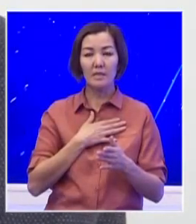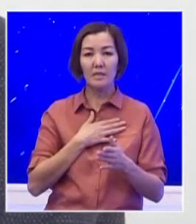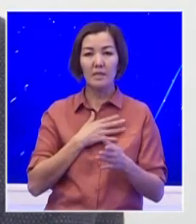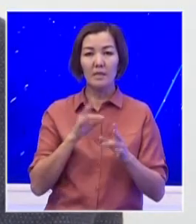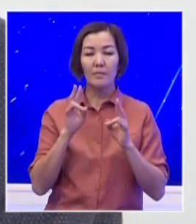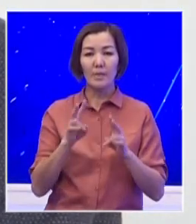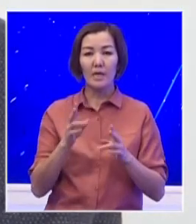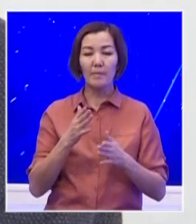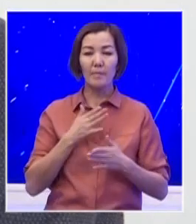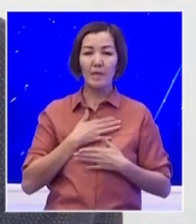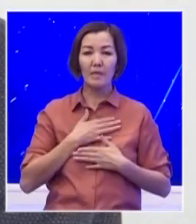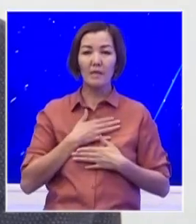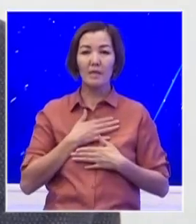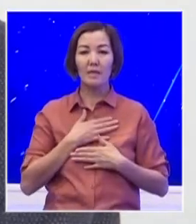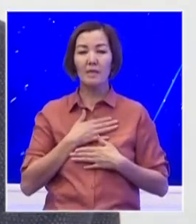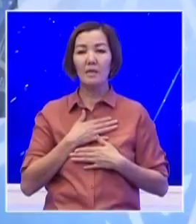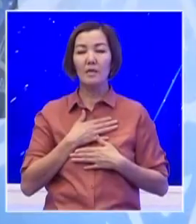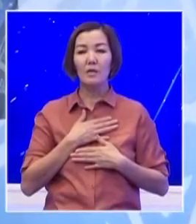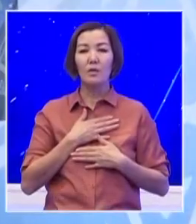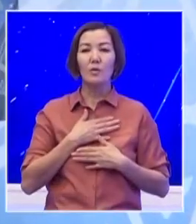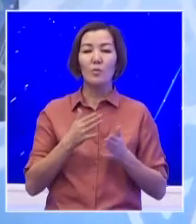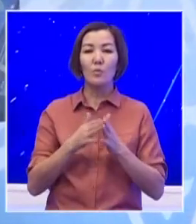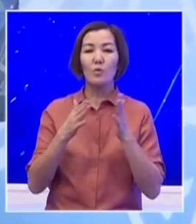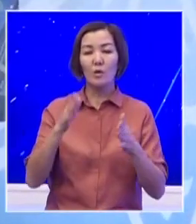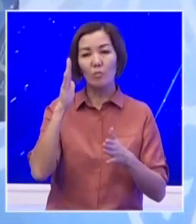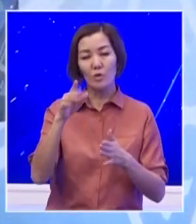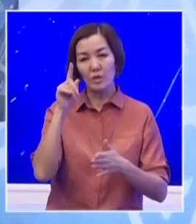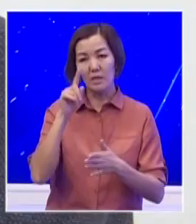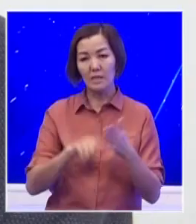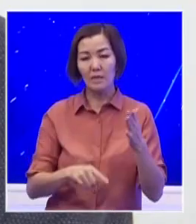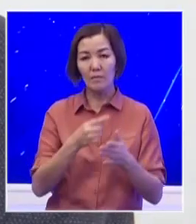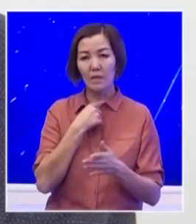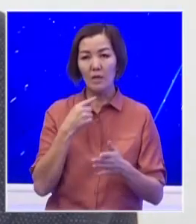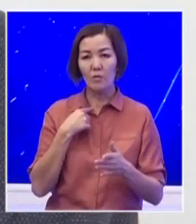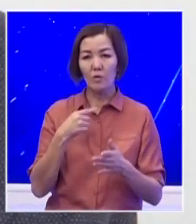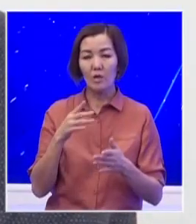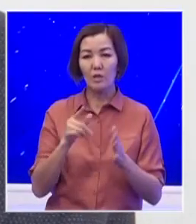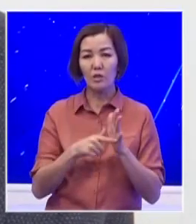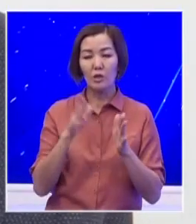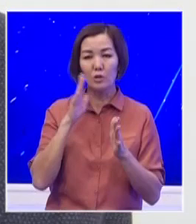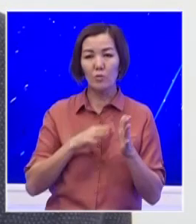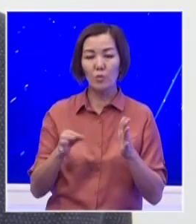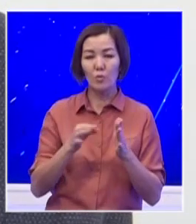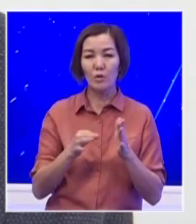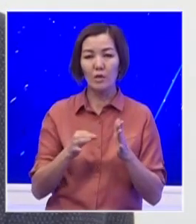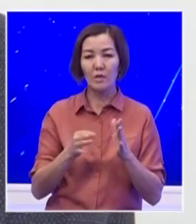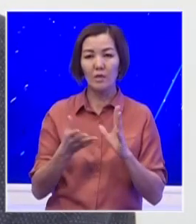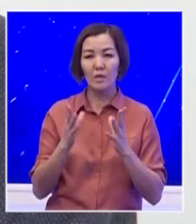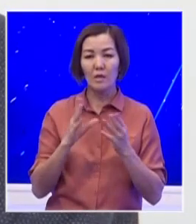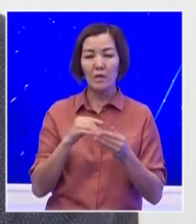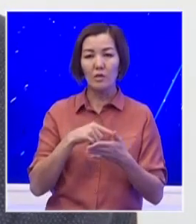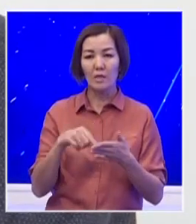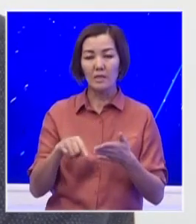Бірақ мен Жангелдінің де болашағынан өте үлкен үміт күтемін. Бүкіл Талдықорған өңірінің ақын жазушылары, қалам